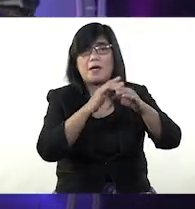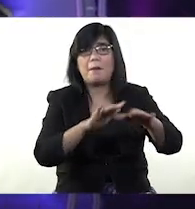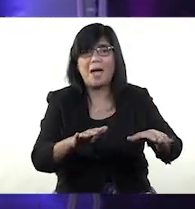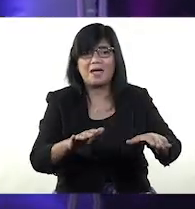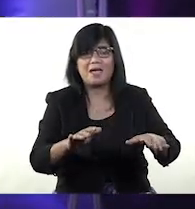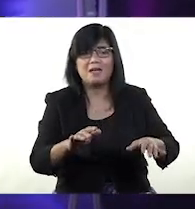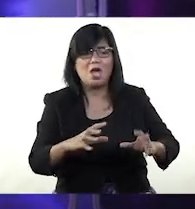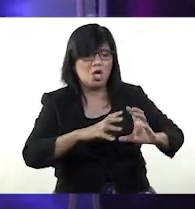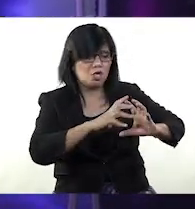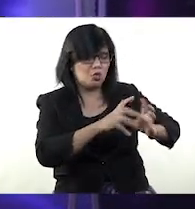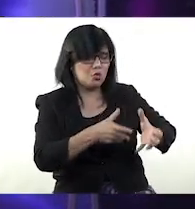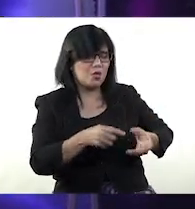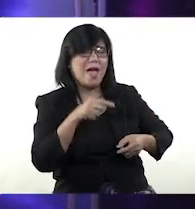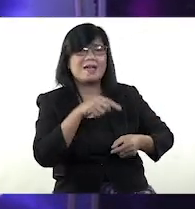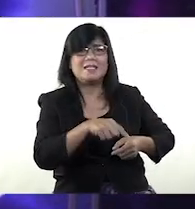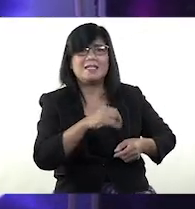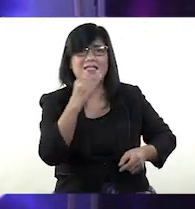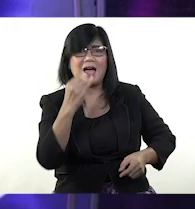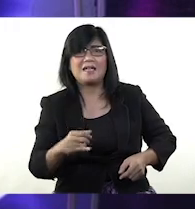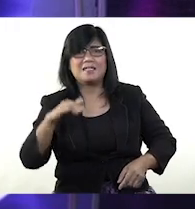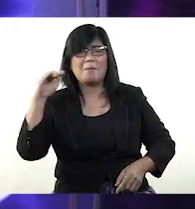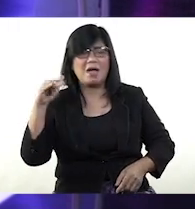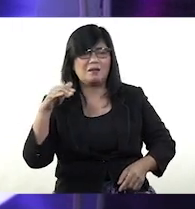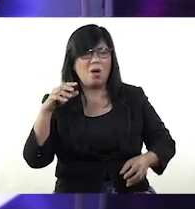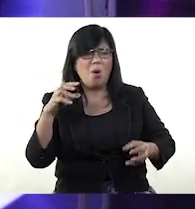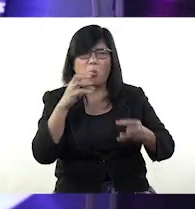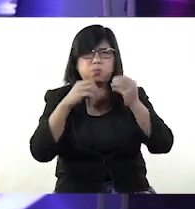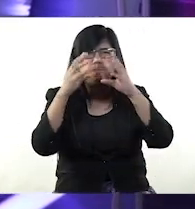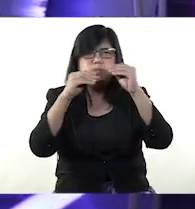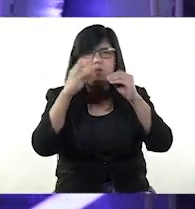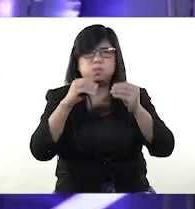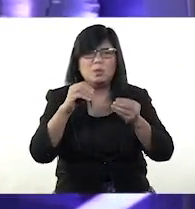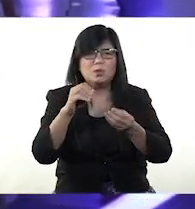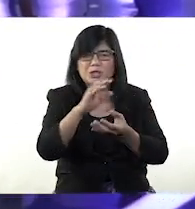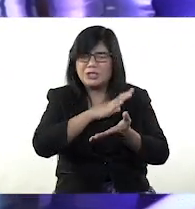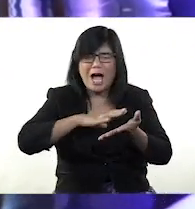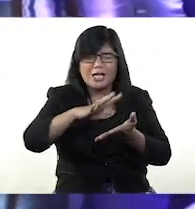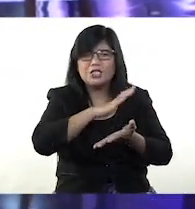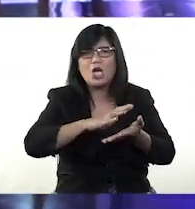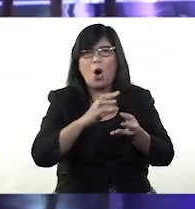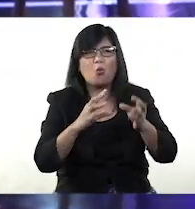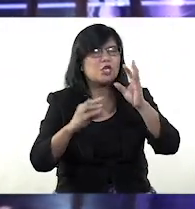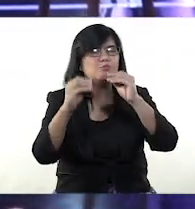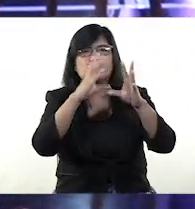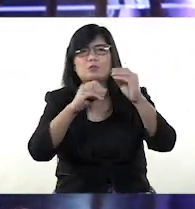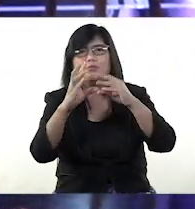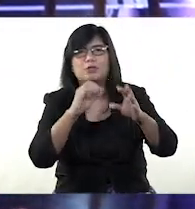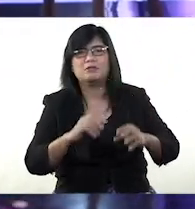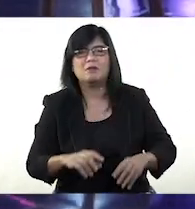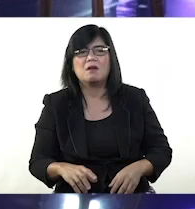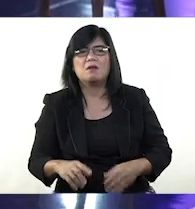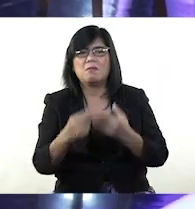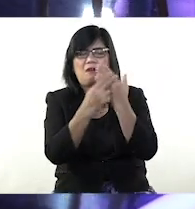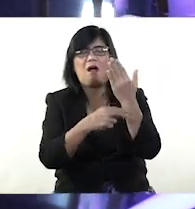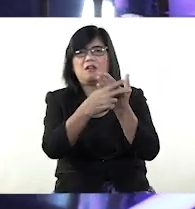dimana kita hidup khususnya di akhir zaman ini dunia gaduh Hai sampai kata Alkitab banyak orang takut dan bingung